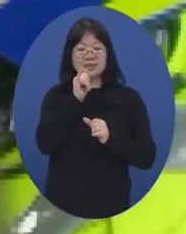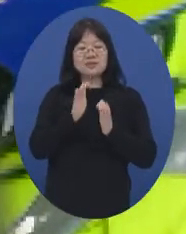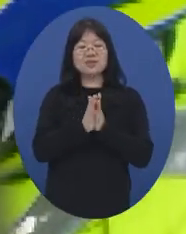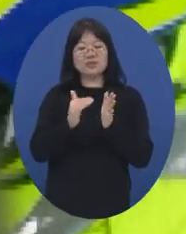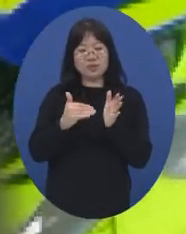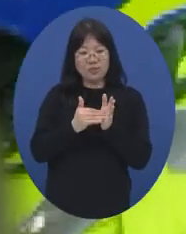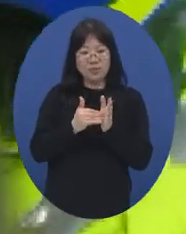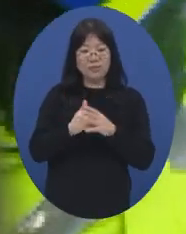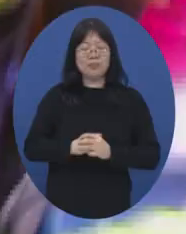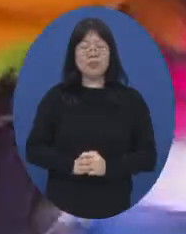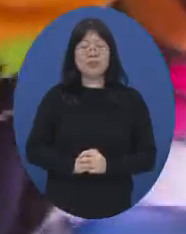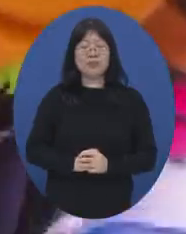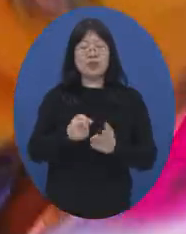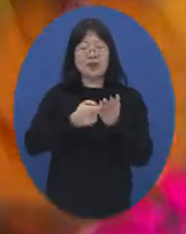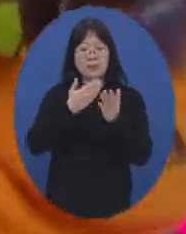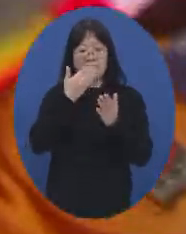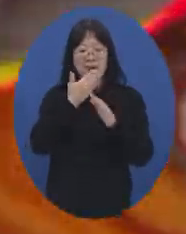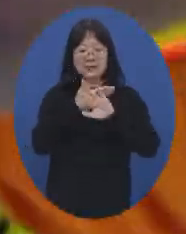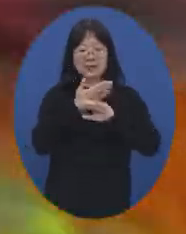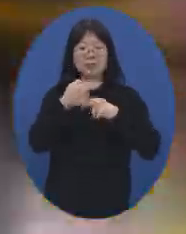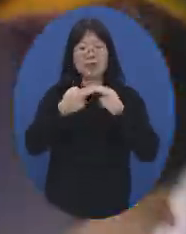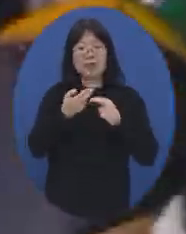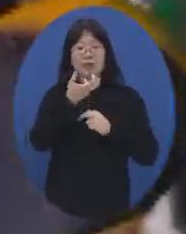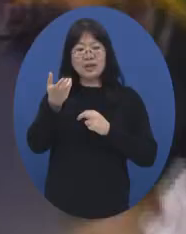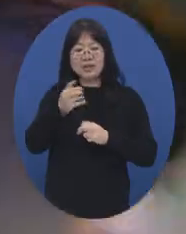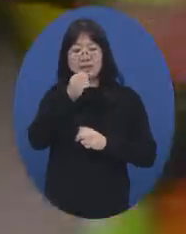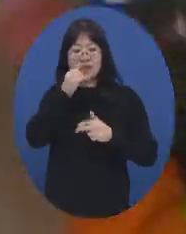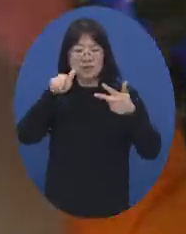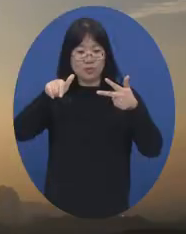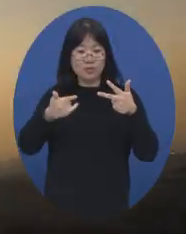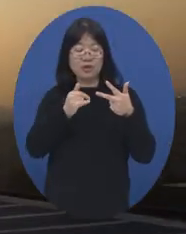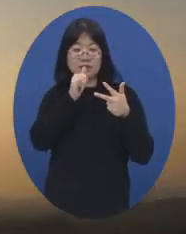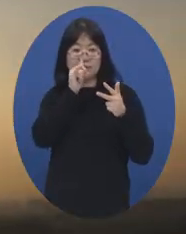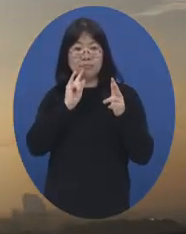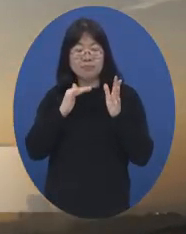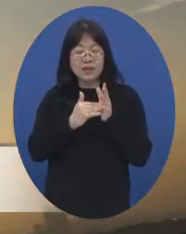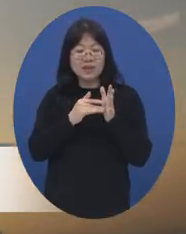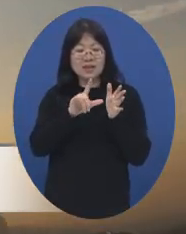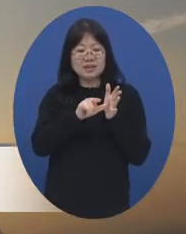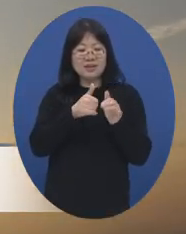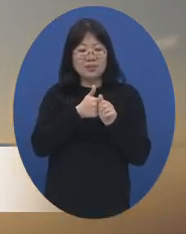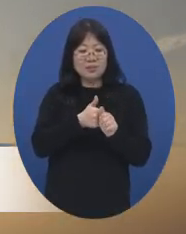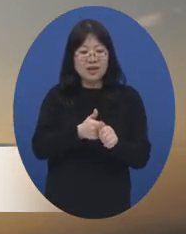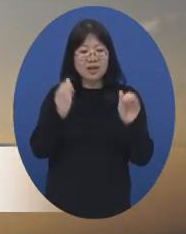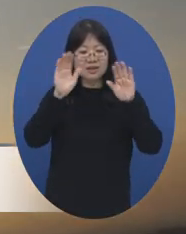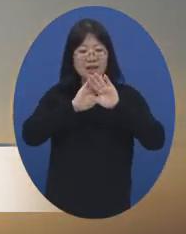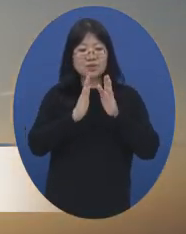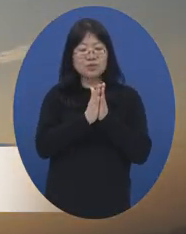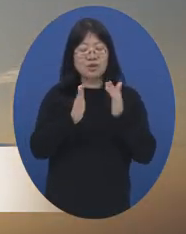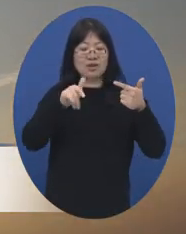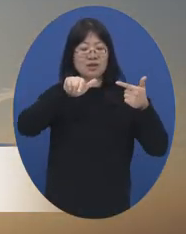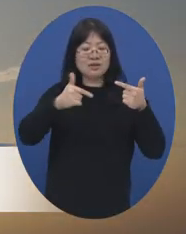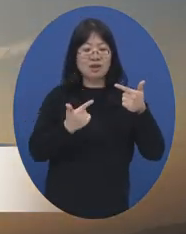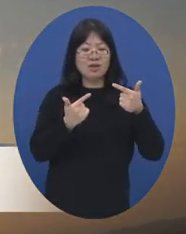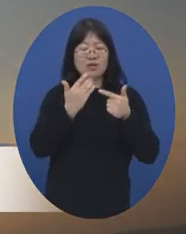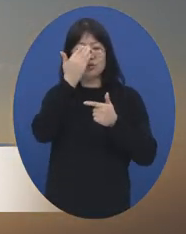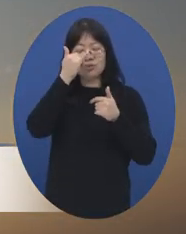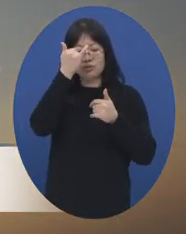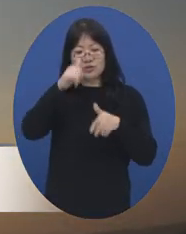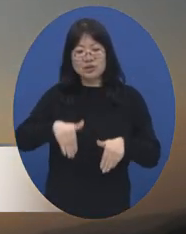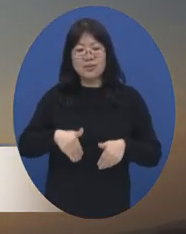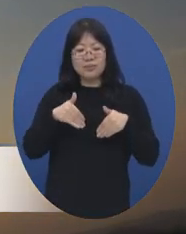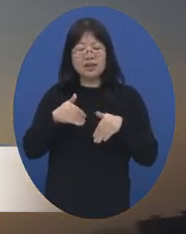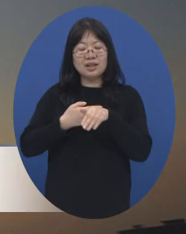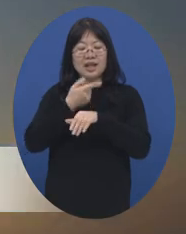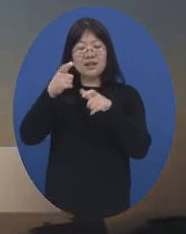출동이었고 수술이 가능한 큰 병원으로 옮기기 위한 출동이 7건입니다. 시간대별로는 야간 출동이 6건, 충청남도 등 타